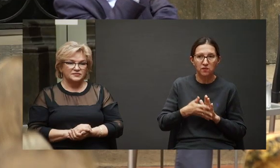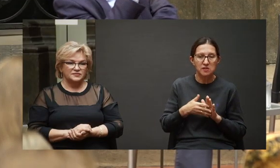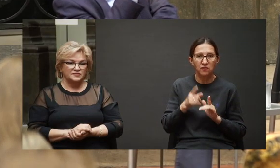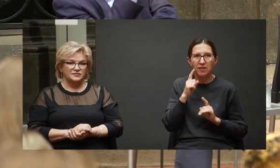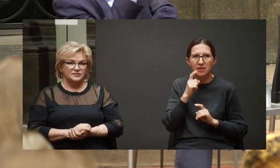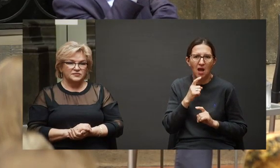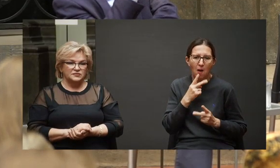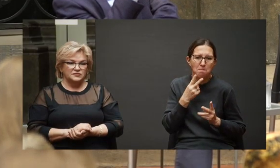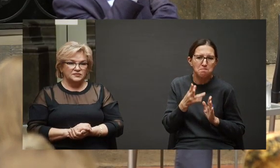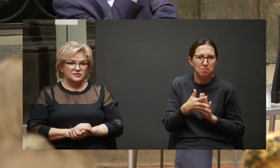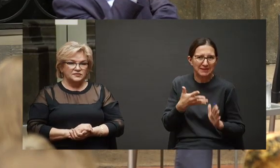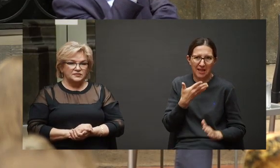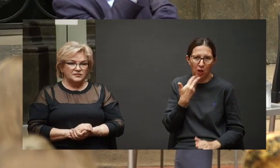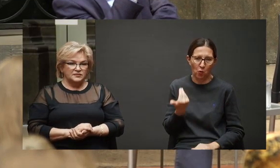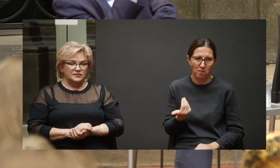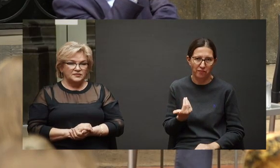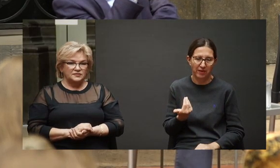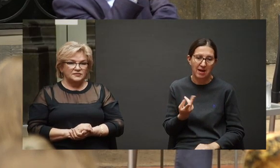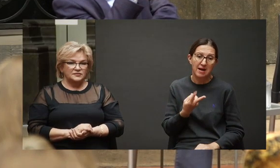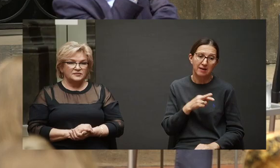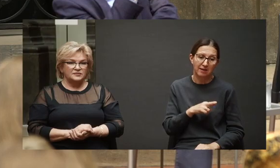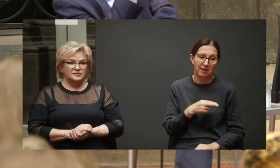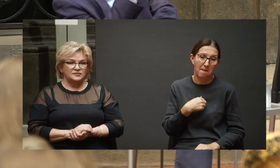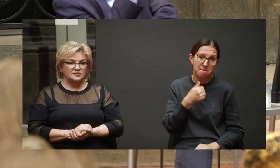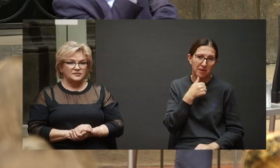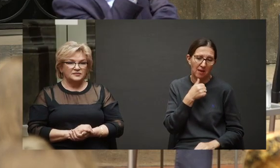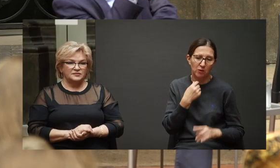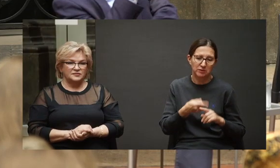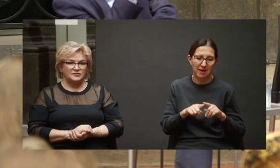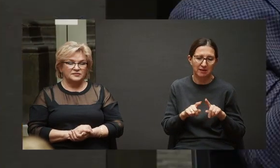опознаем. Я попытаюсь это передать своими словами.